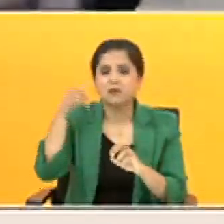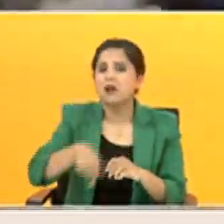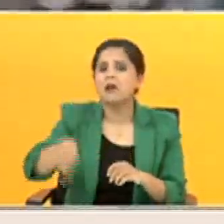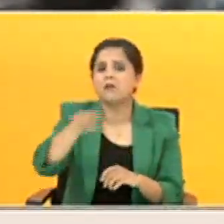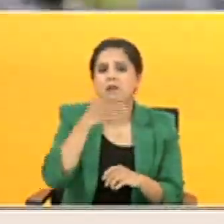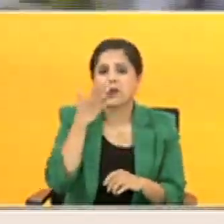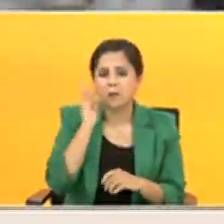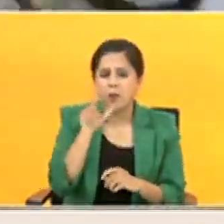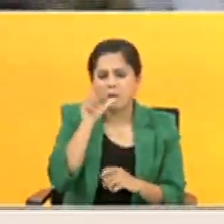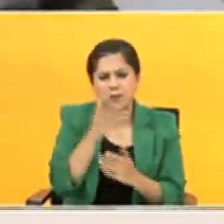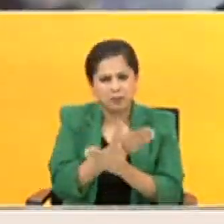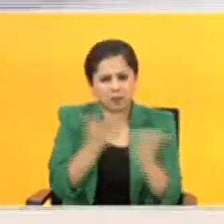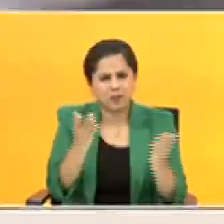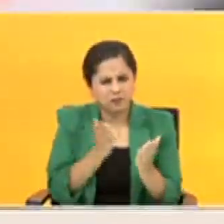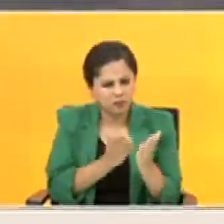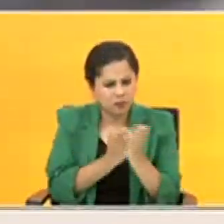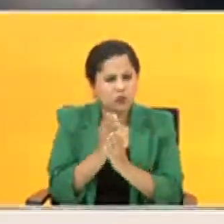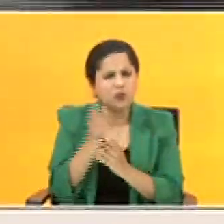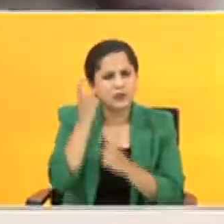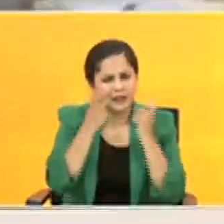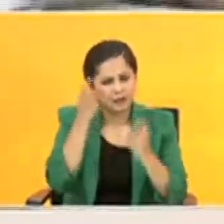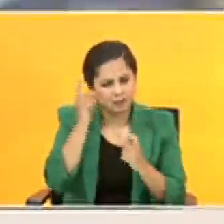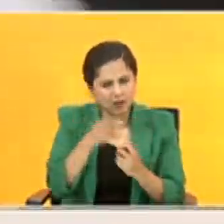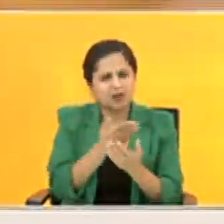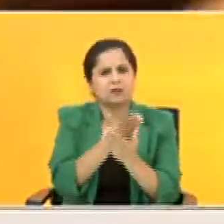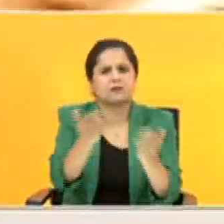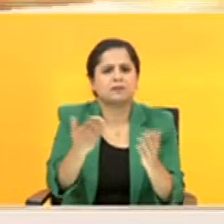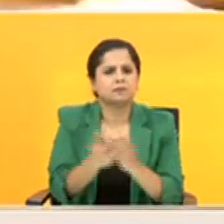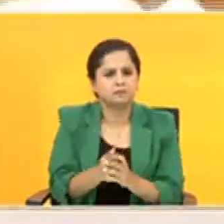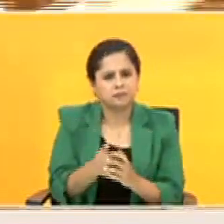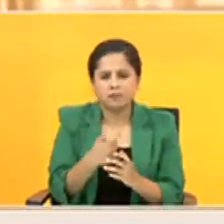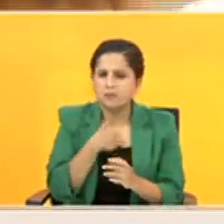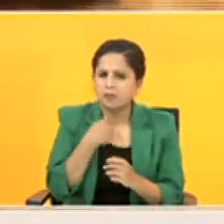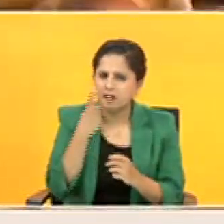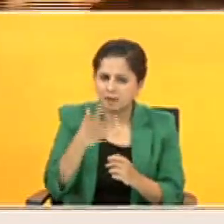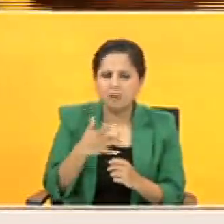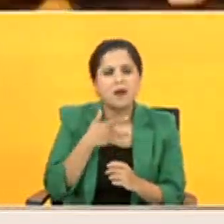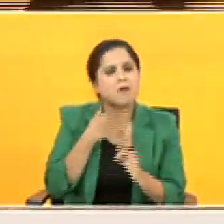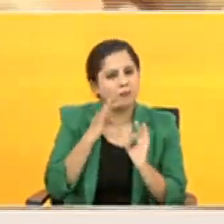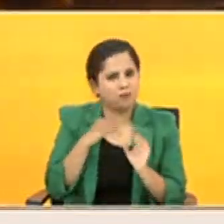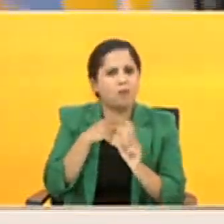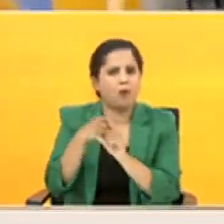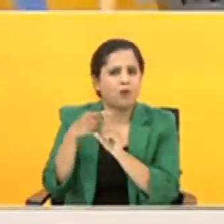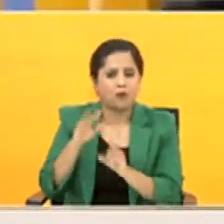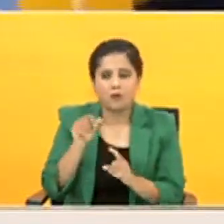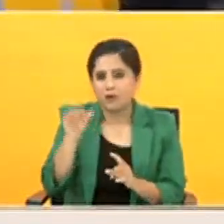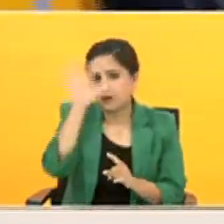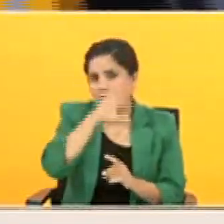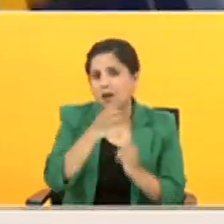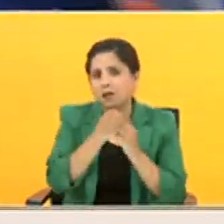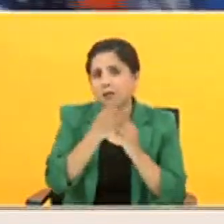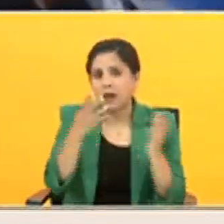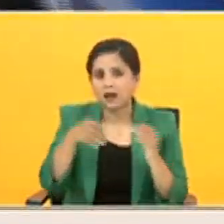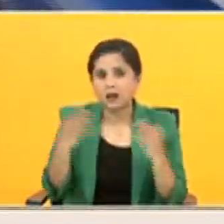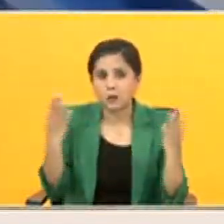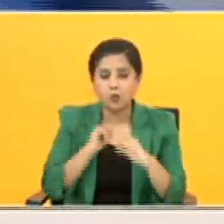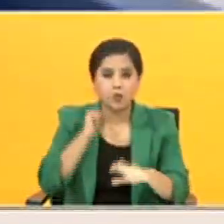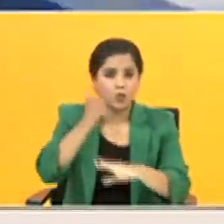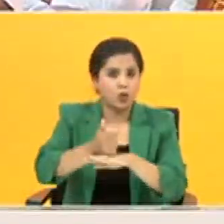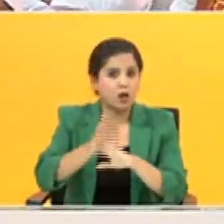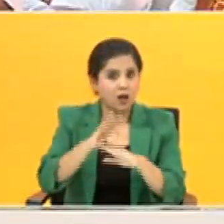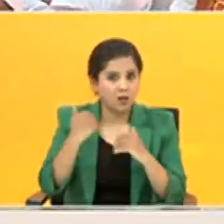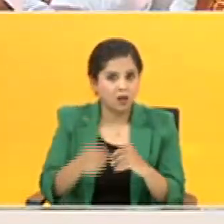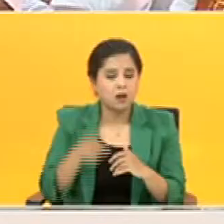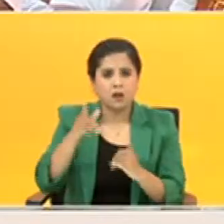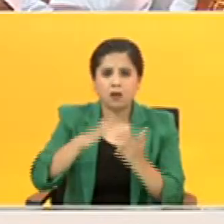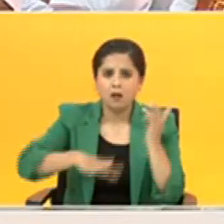हर व्यक्ति इस दिशा में जरूर सोचे। मुझे जानकर अच्छा लगा कि भारत के कई स्टार्टअप्स इस